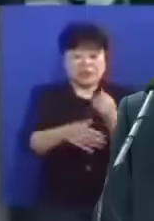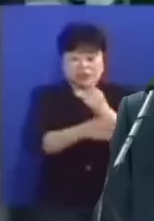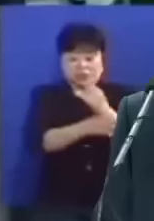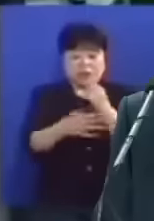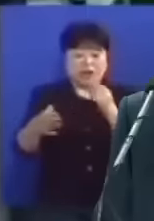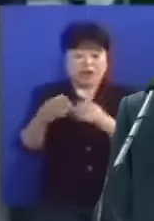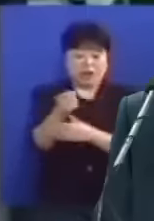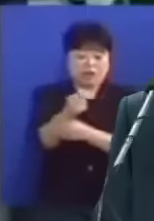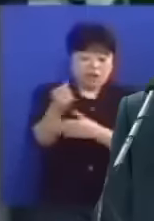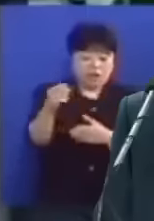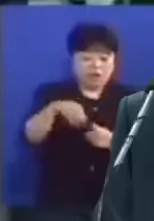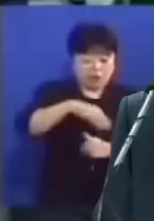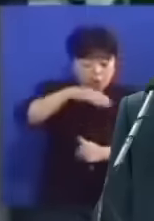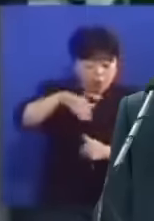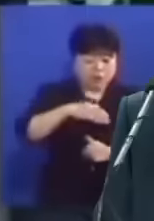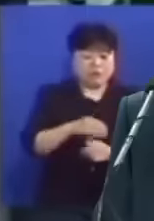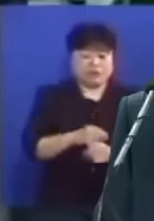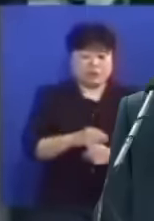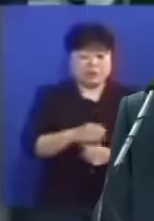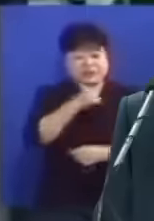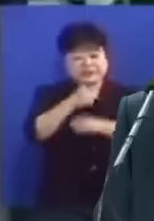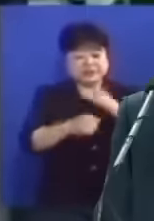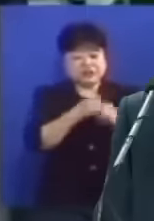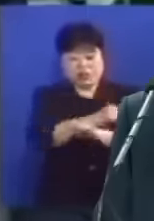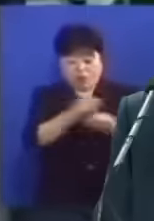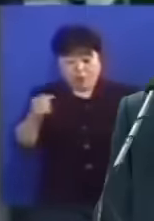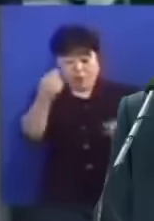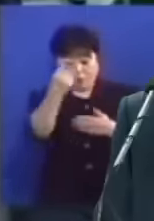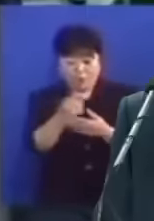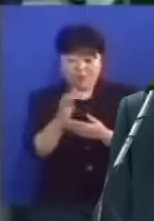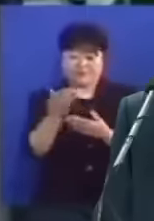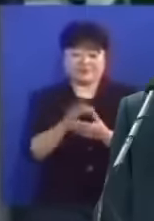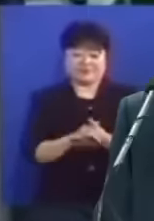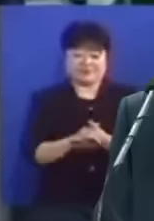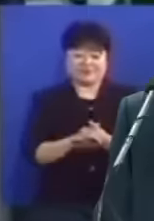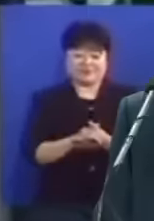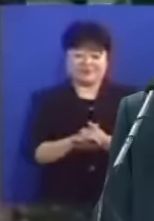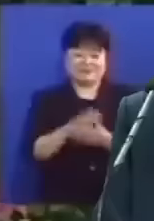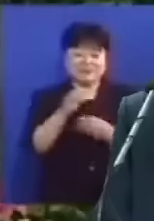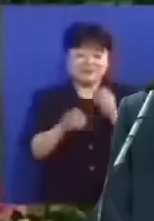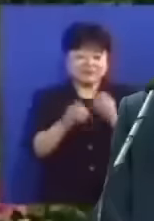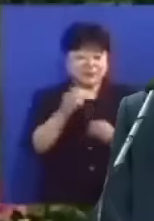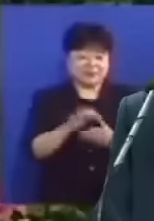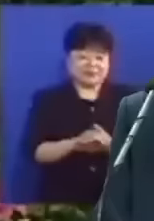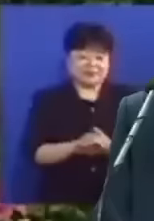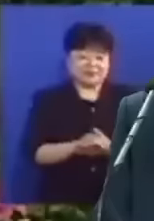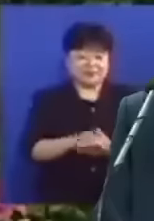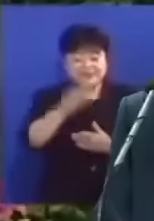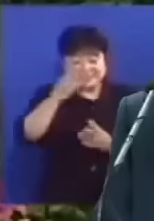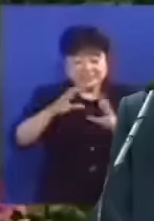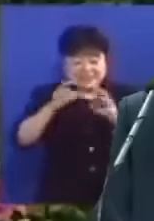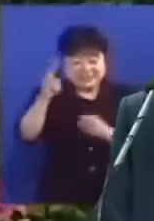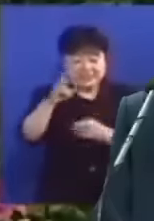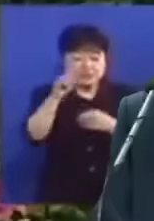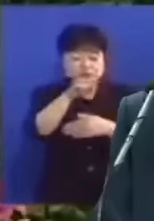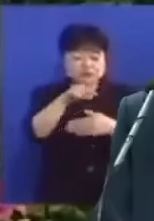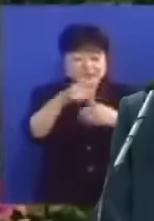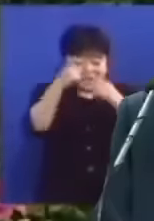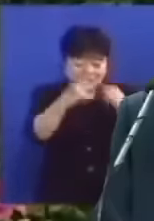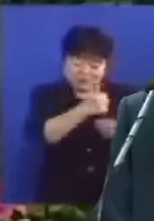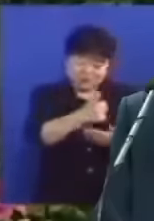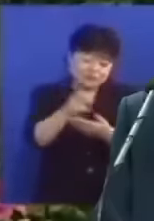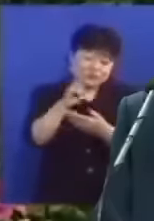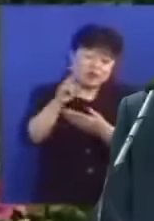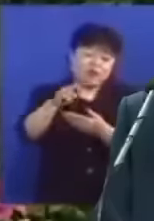풀리고 환경에 굉장한 자유와 해방이 다가온 것입니다. 시편 22편 3절에 이스라엘의 찬송 중에 계시는